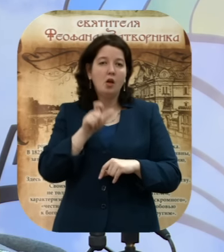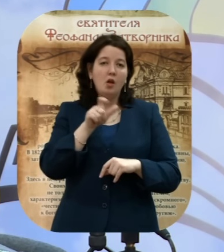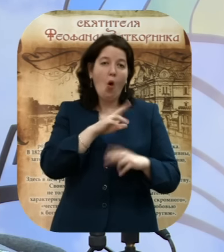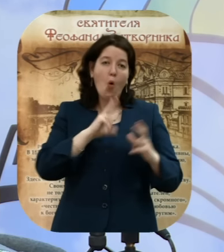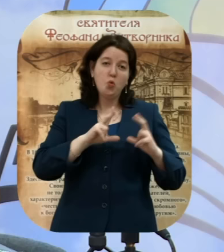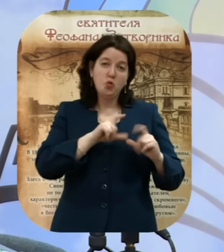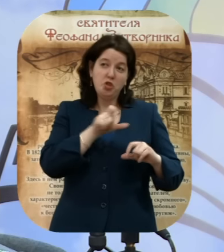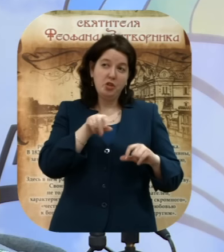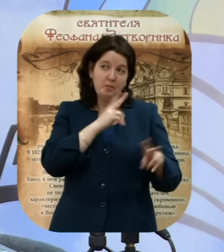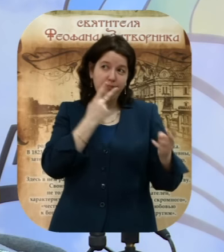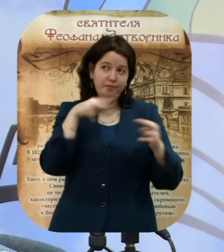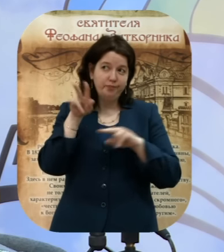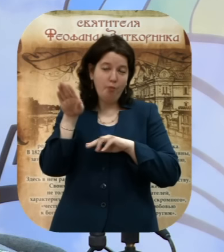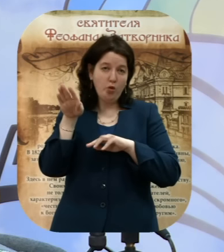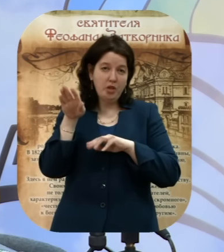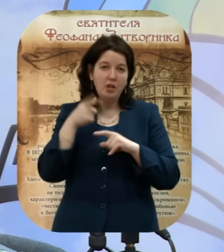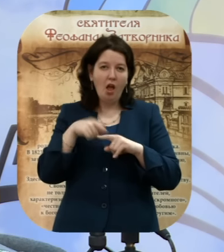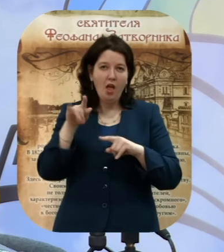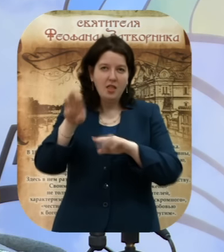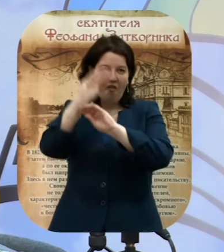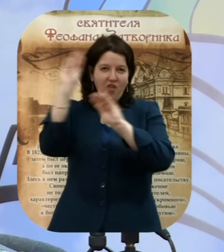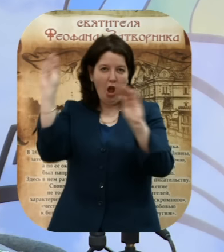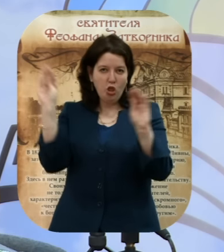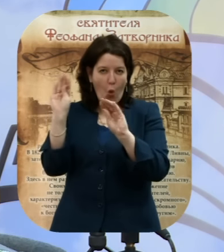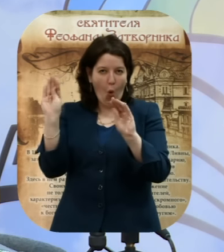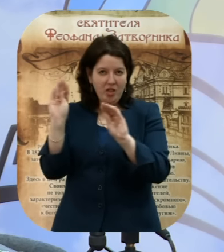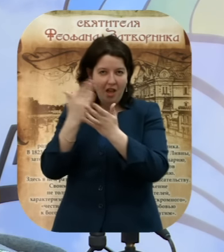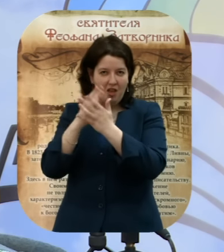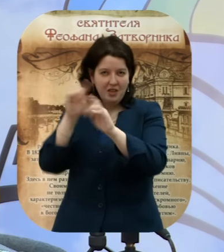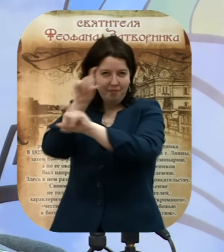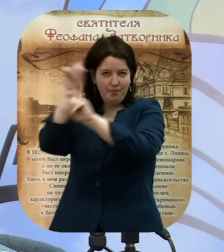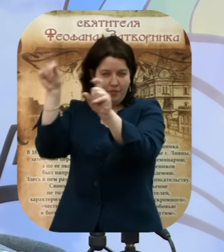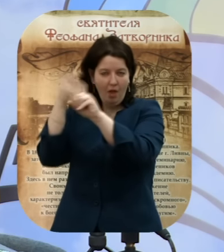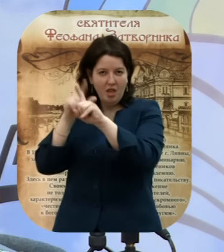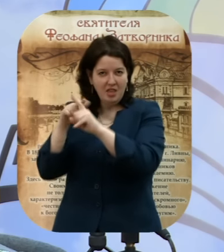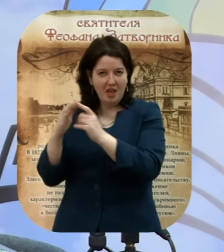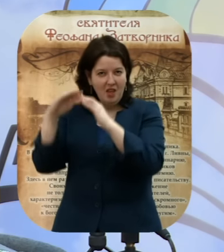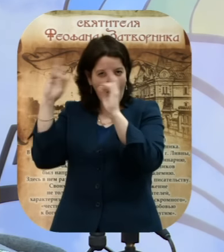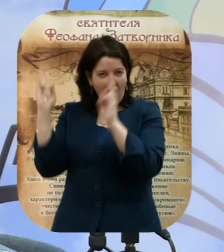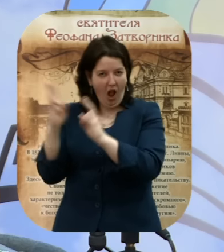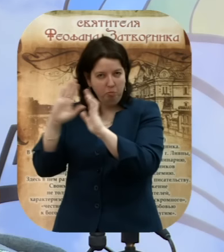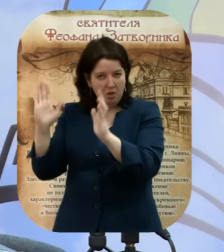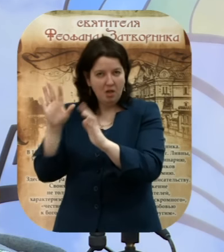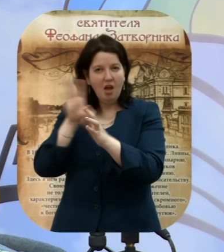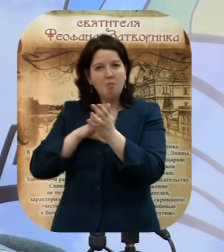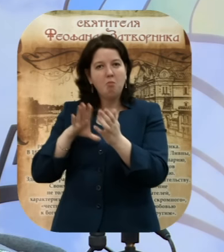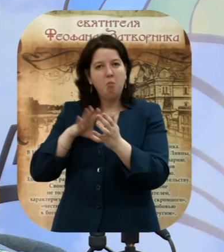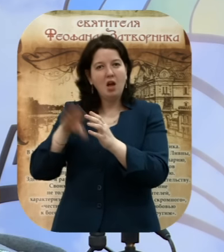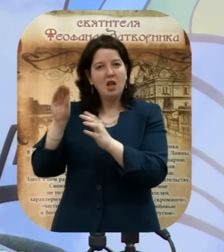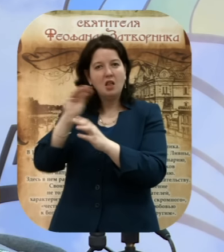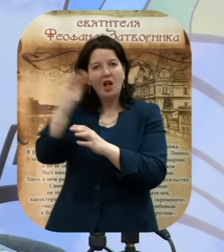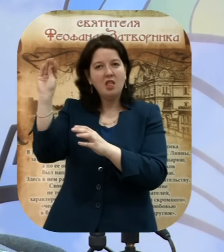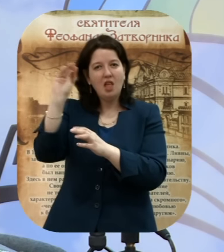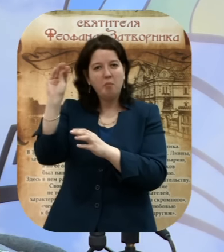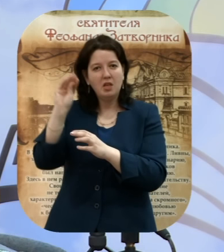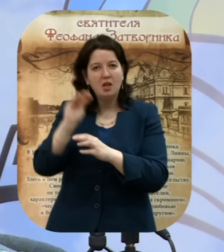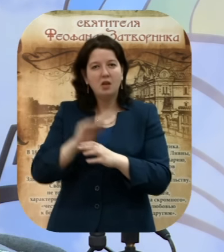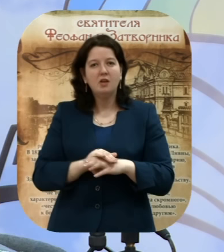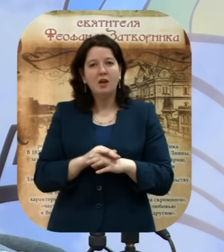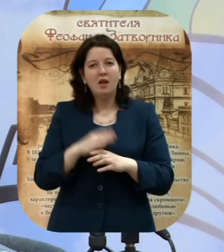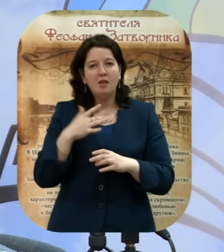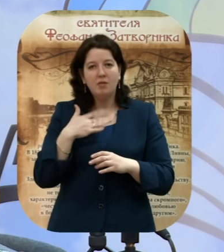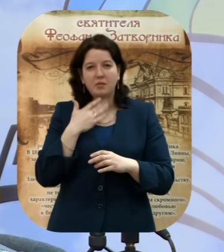смотрят, на фронтоне Дельфийского храма было написано «Гнофи